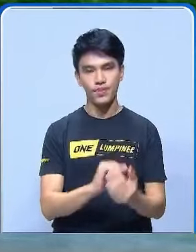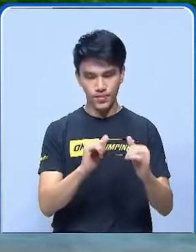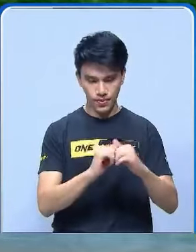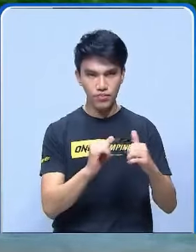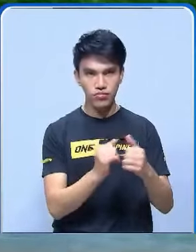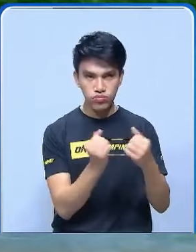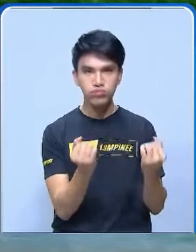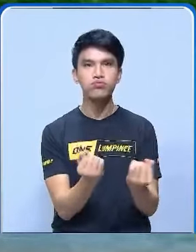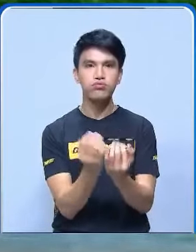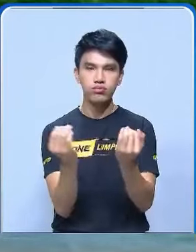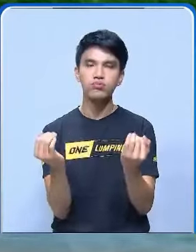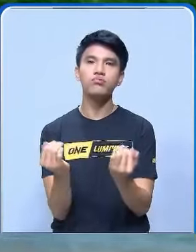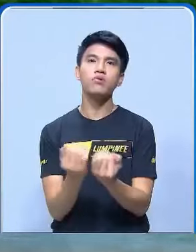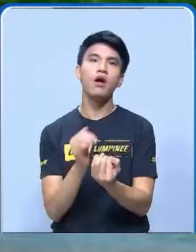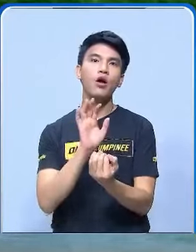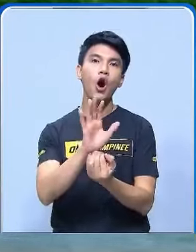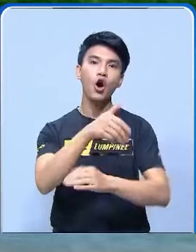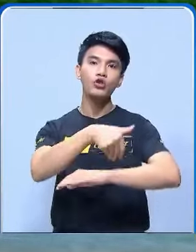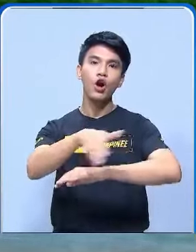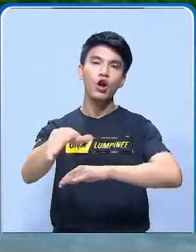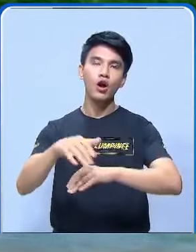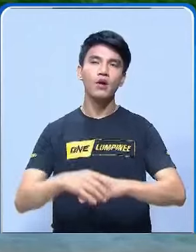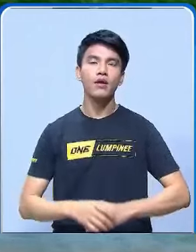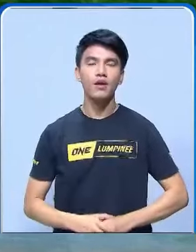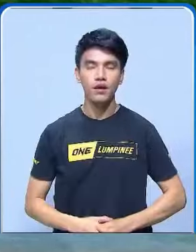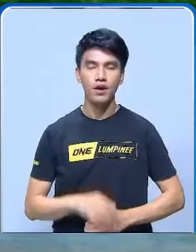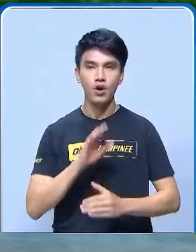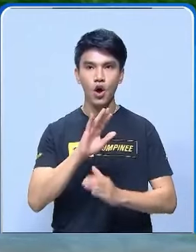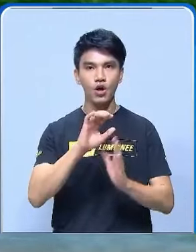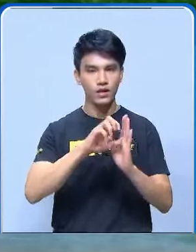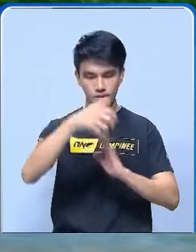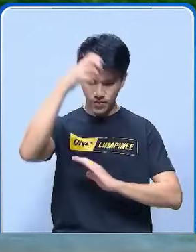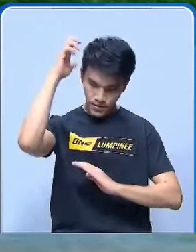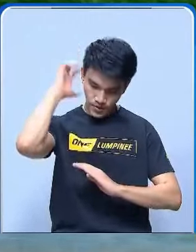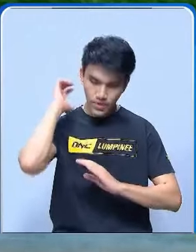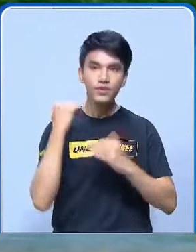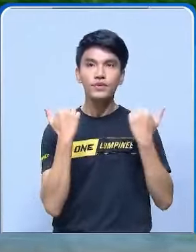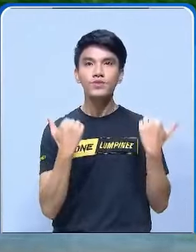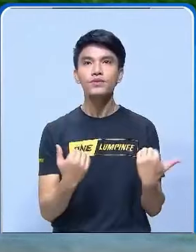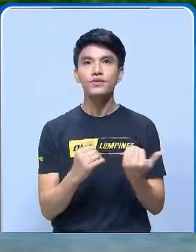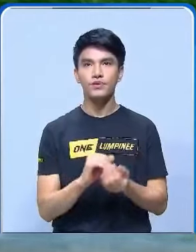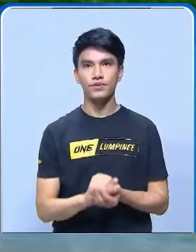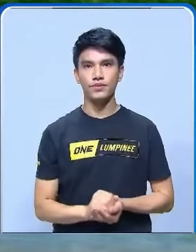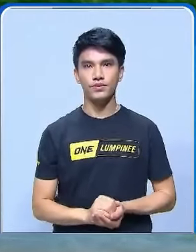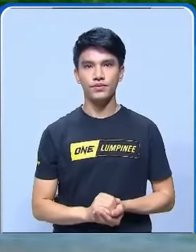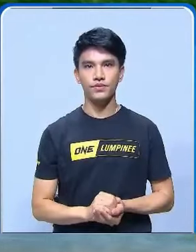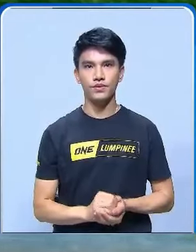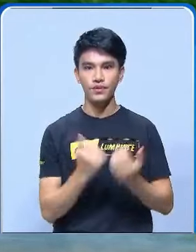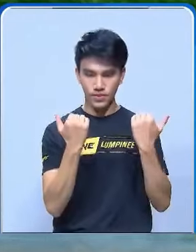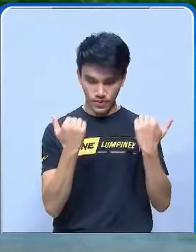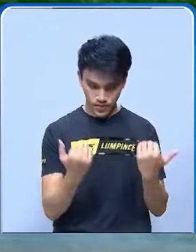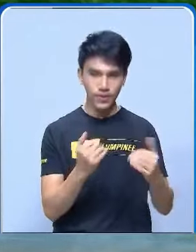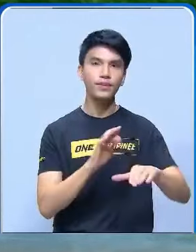ต่อพื้นที่ลุ่มต่ำนอกคันกั้นน้ำเจ้าพระยาในจังหวัดสิงห์บุรีในระยะนี้ค่ะนอกจากนี้ยังมีการแจ้